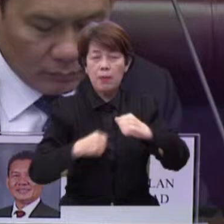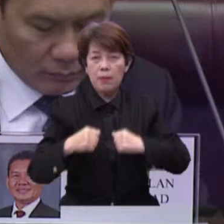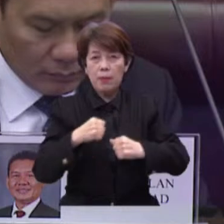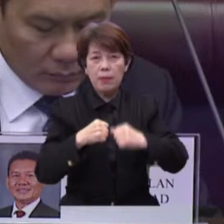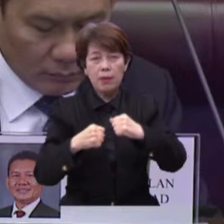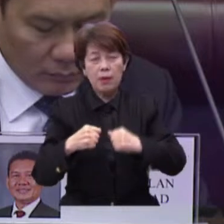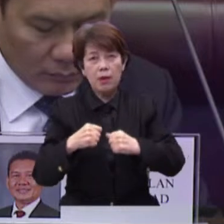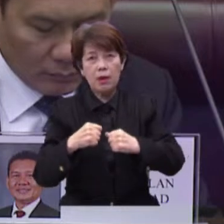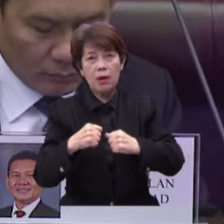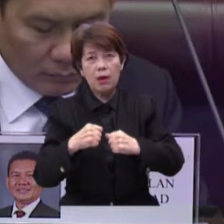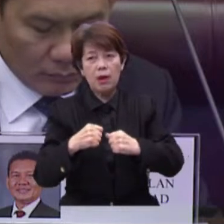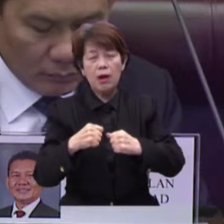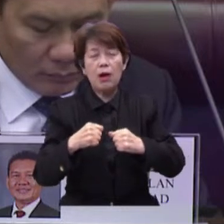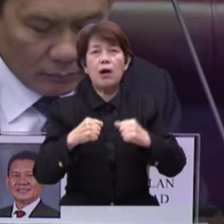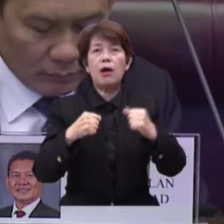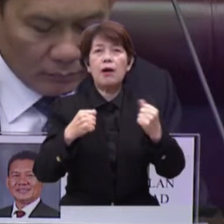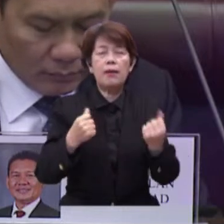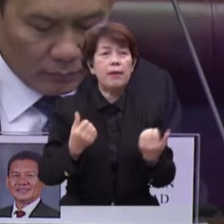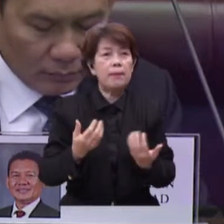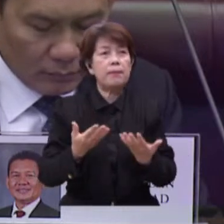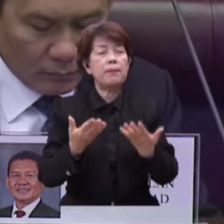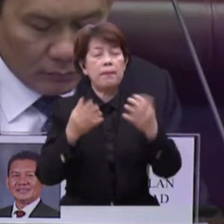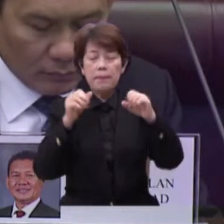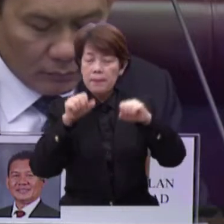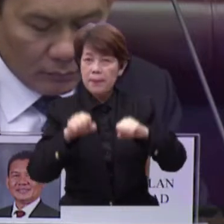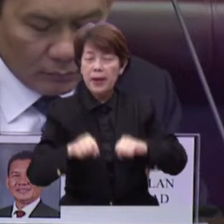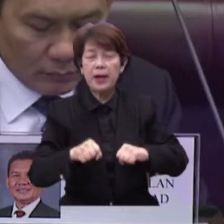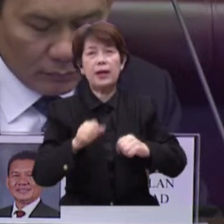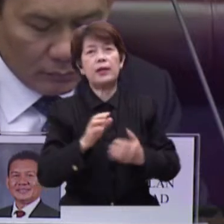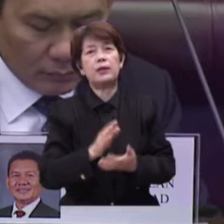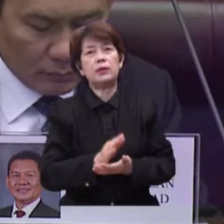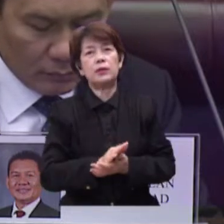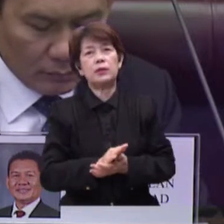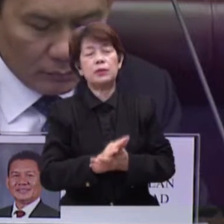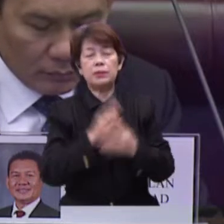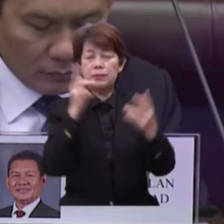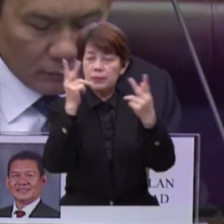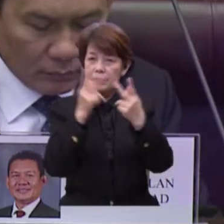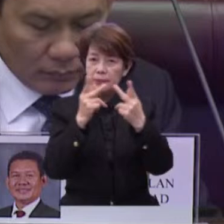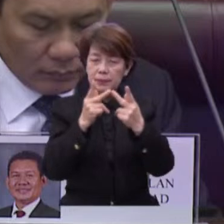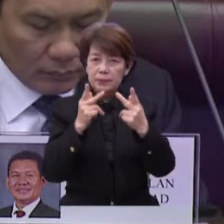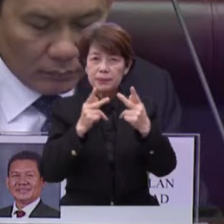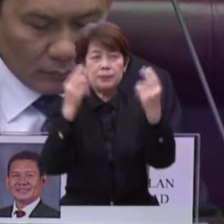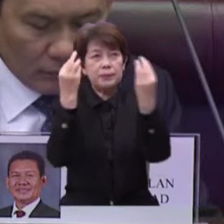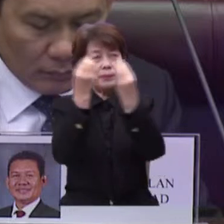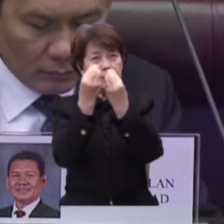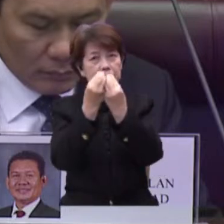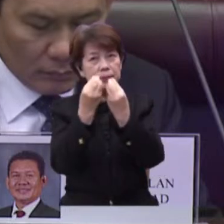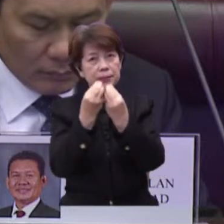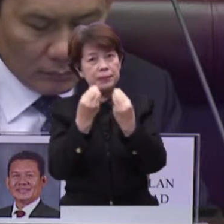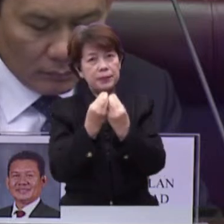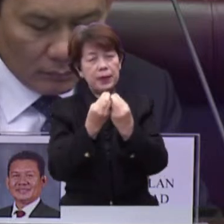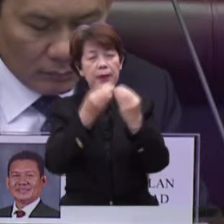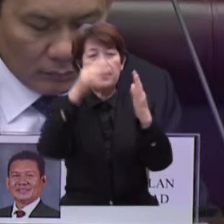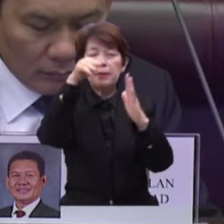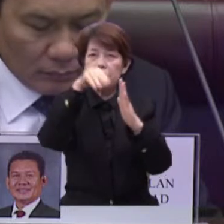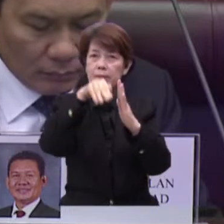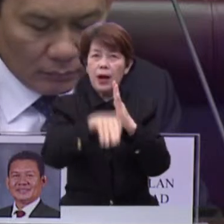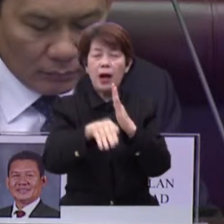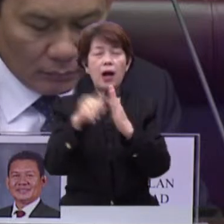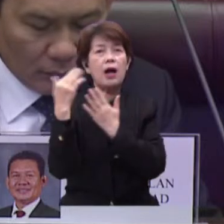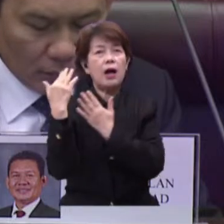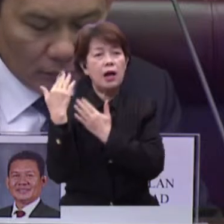kuasa dahulu Amma patutan dan dengan statistik yang amat menggerunkan ini saya berharap